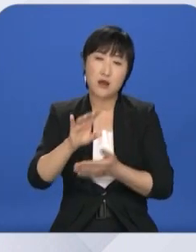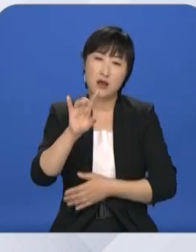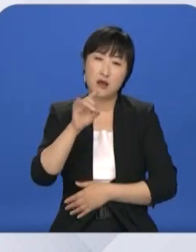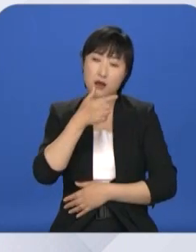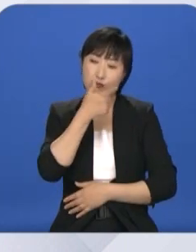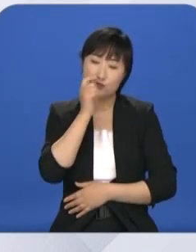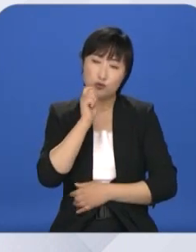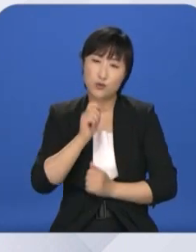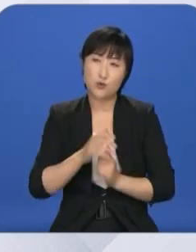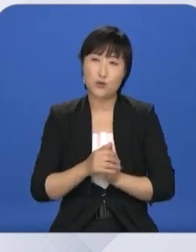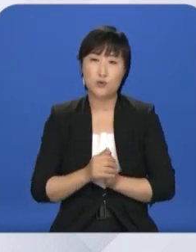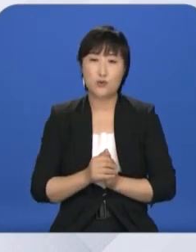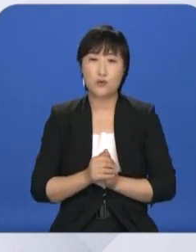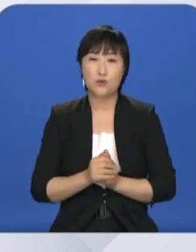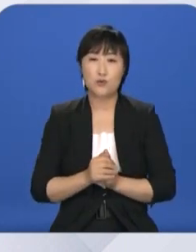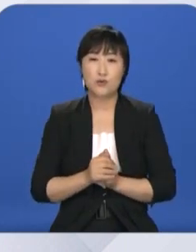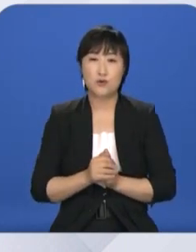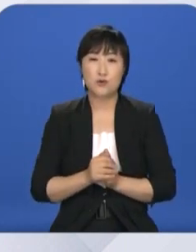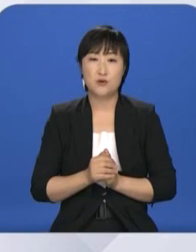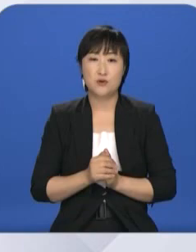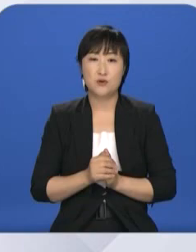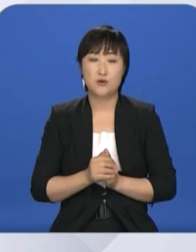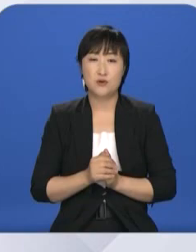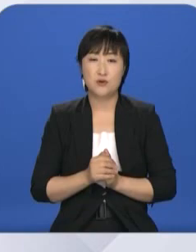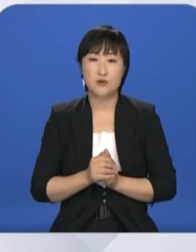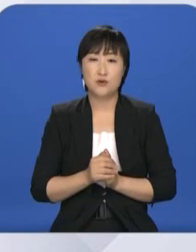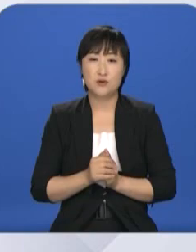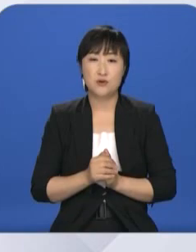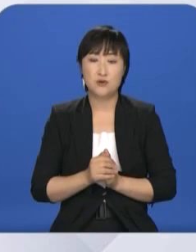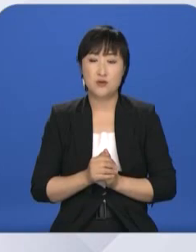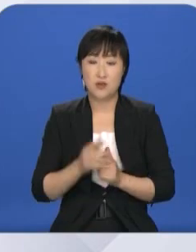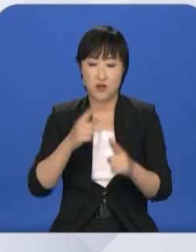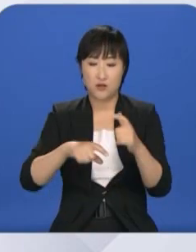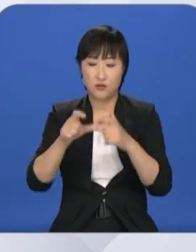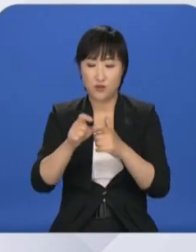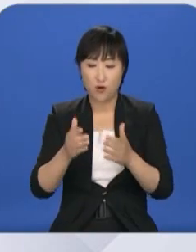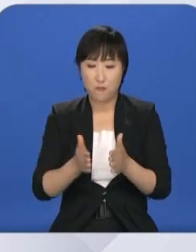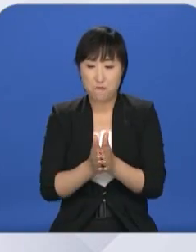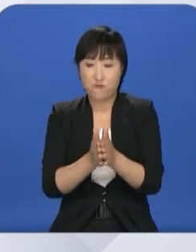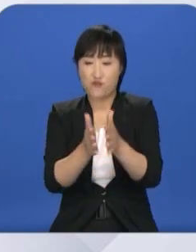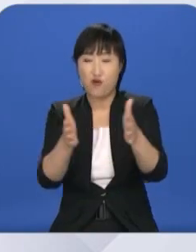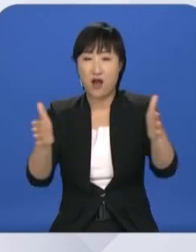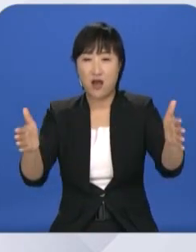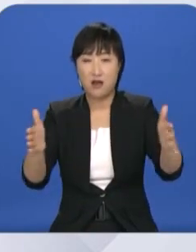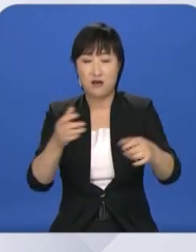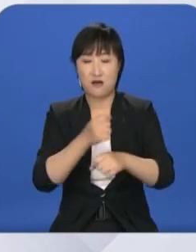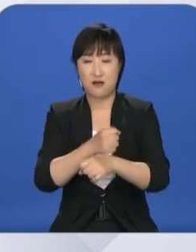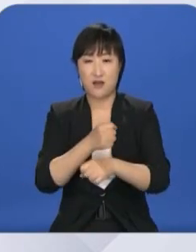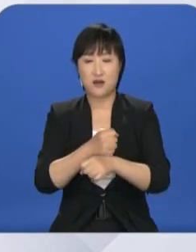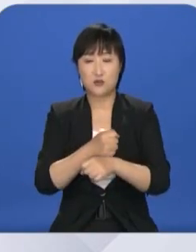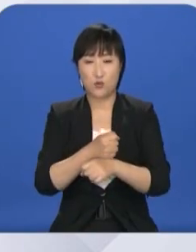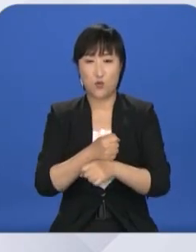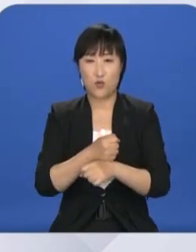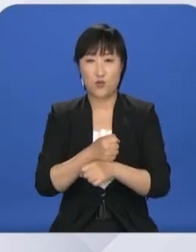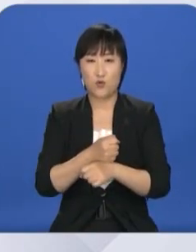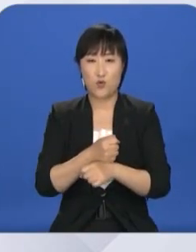사업인데. 그래서 조금 그 각클도 앞에까지 서망항을 좀 더 훨씬 더 앞으로 더